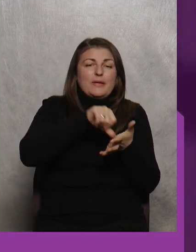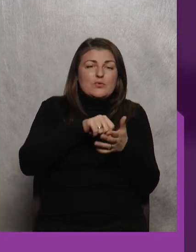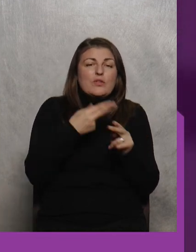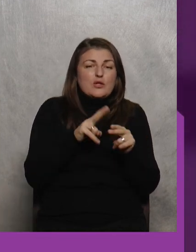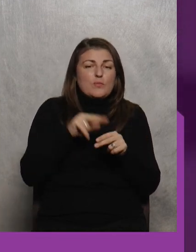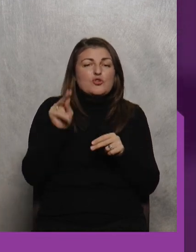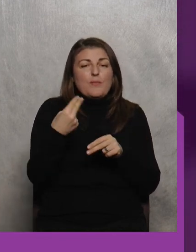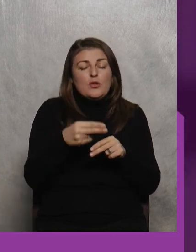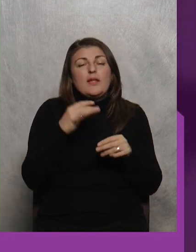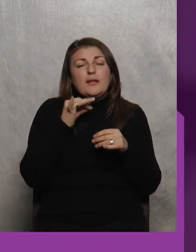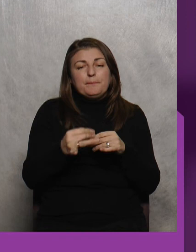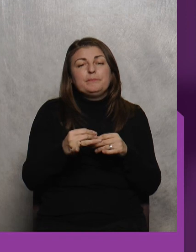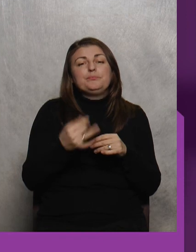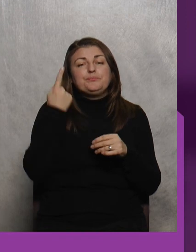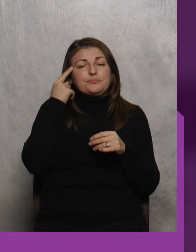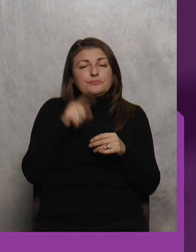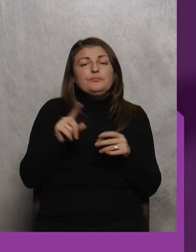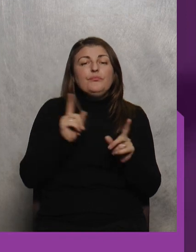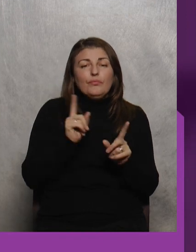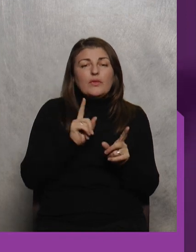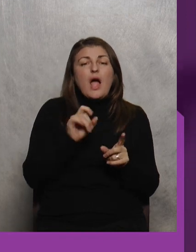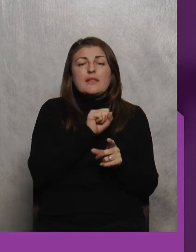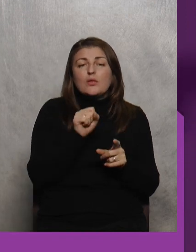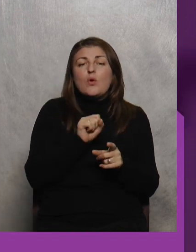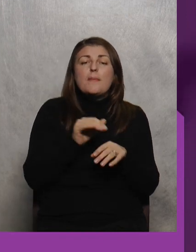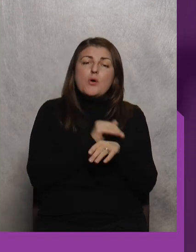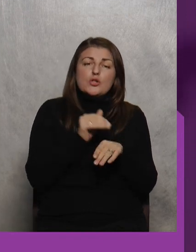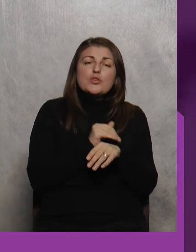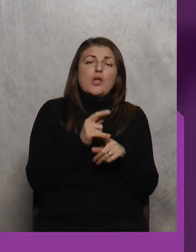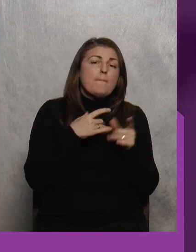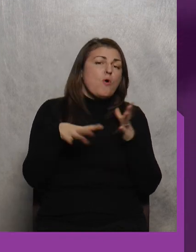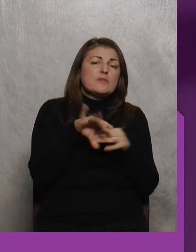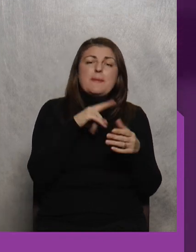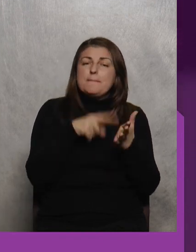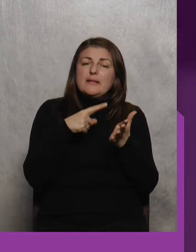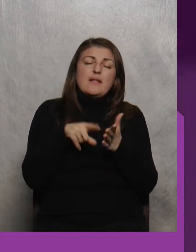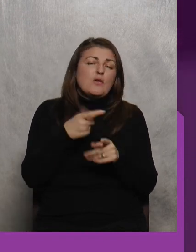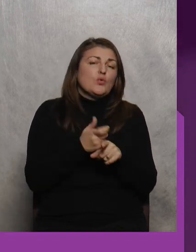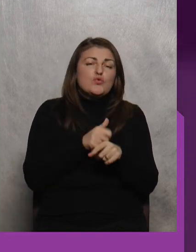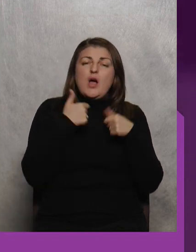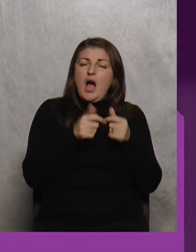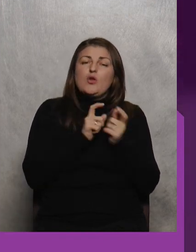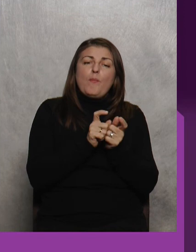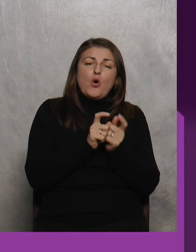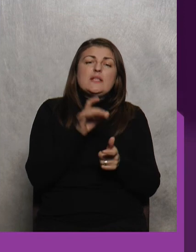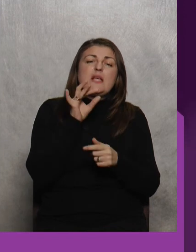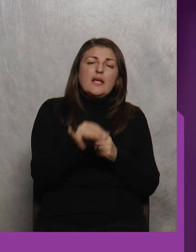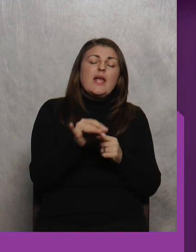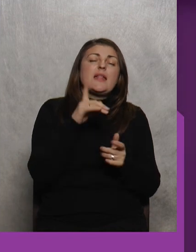цьому чемпіонаті і знаю, що Анатолій молодчина по всім питанням, він дуже гарно бореться і